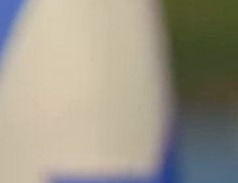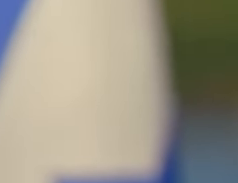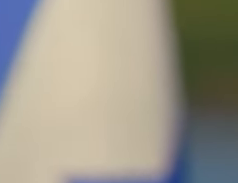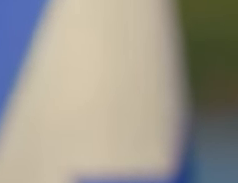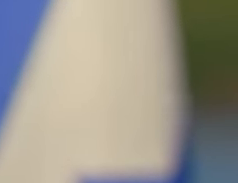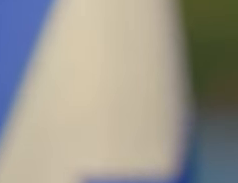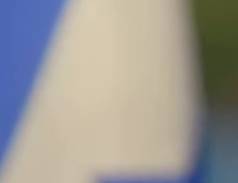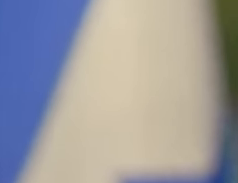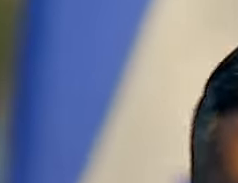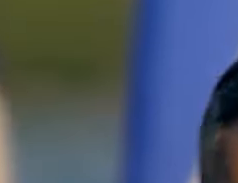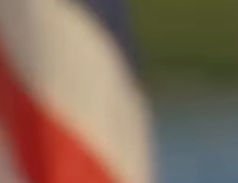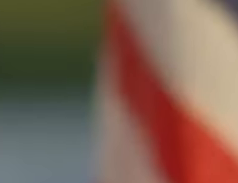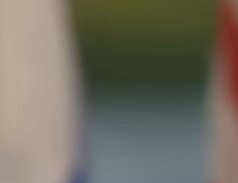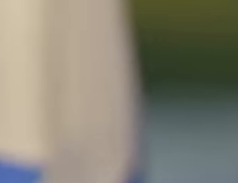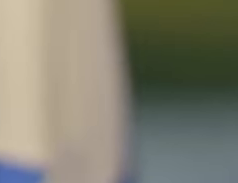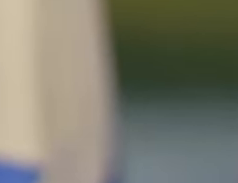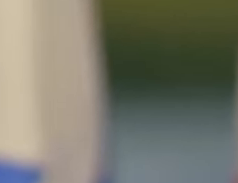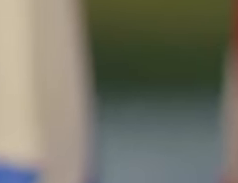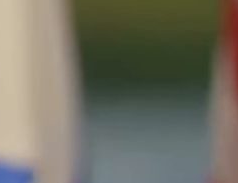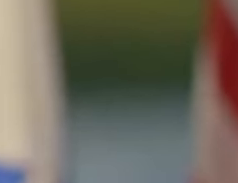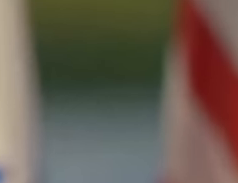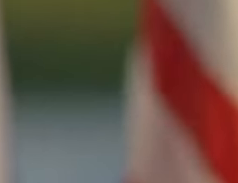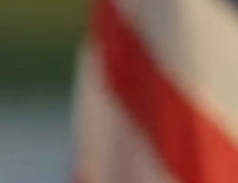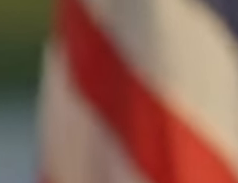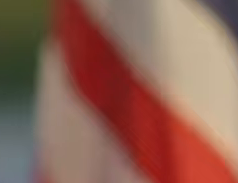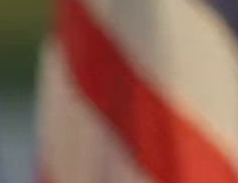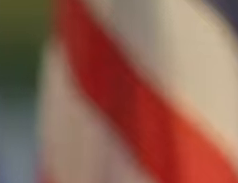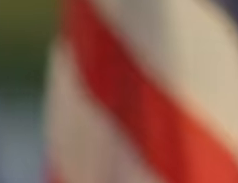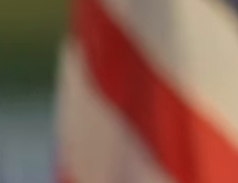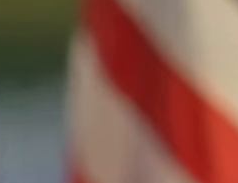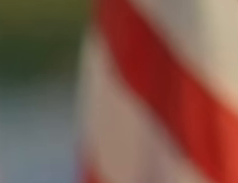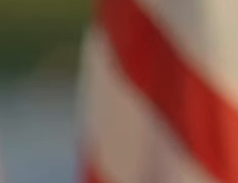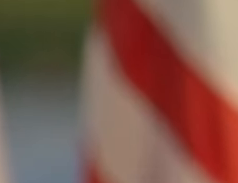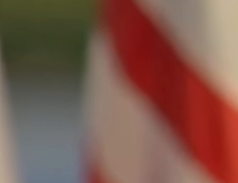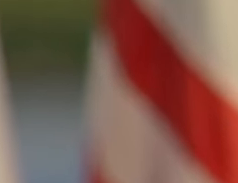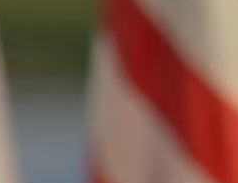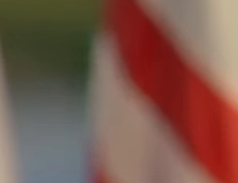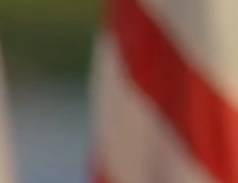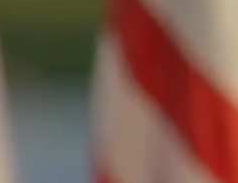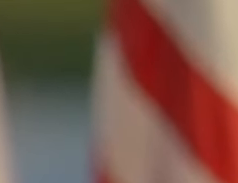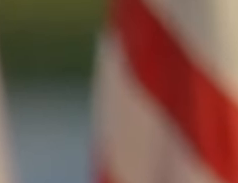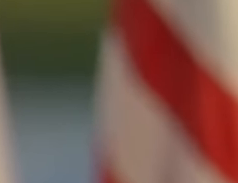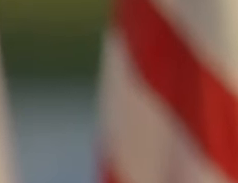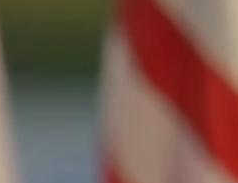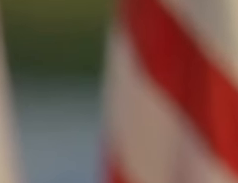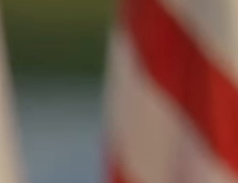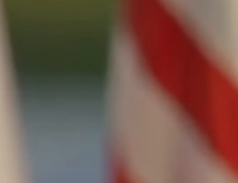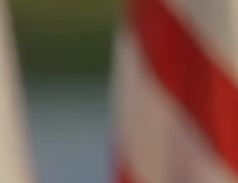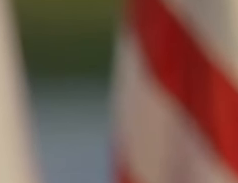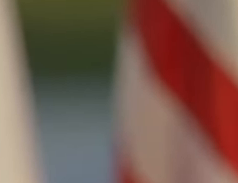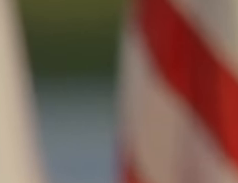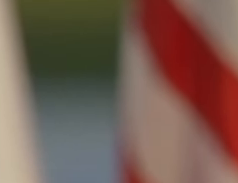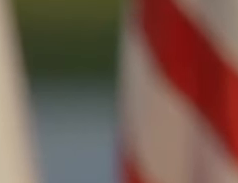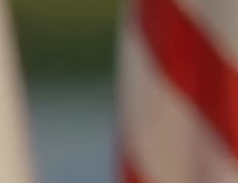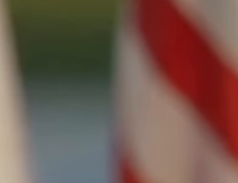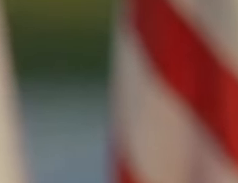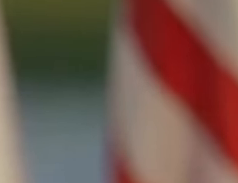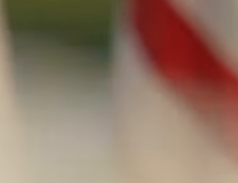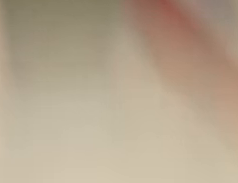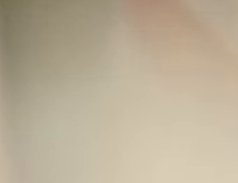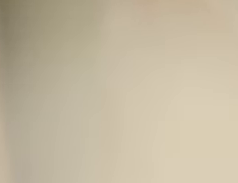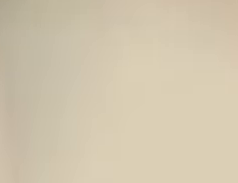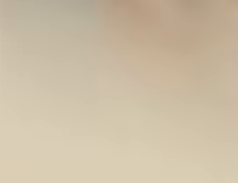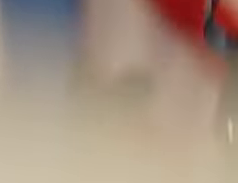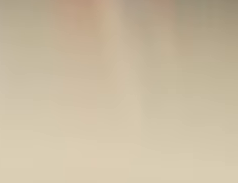יקר, שהוא ורבים וטובים כמוהו עשו עבודת קודש, והוא הגיע במיוחד לארץ ישראל, ואני רוצה